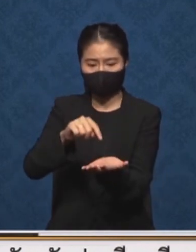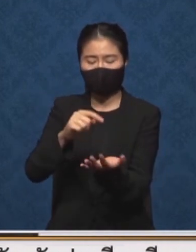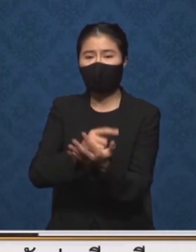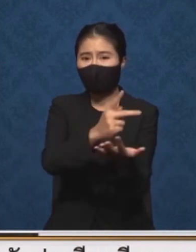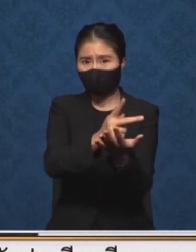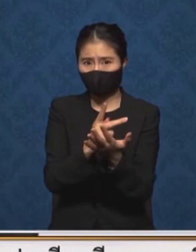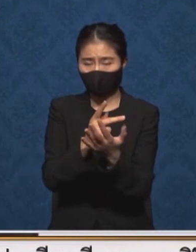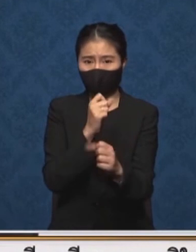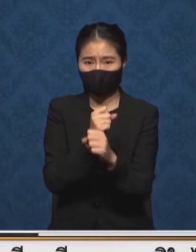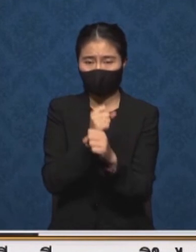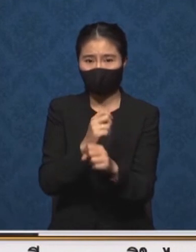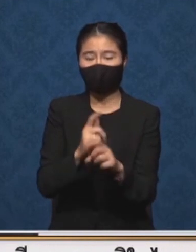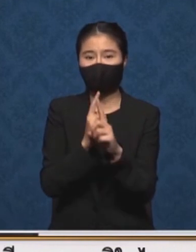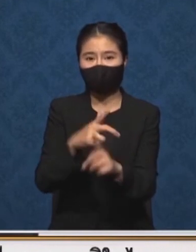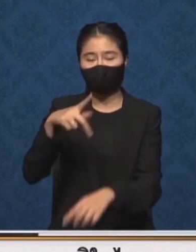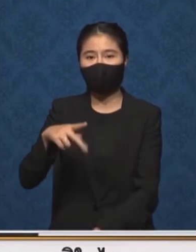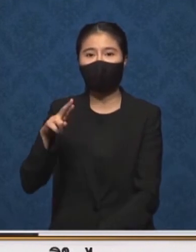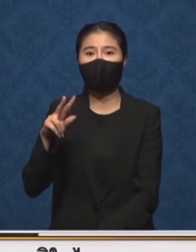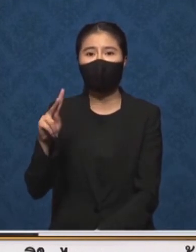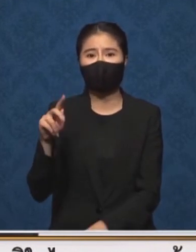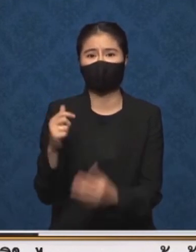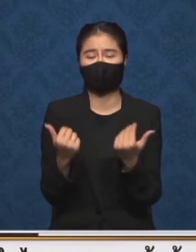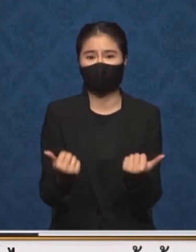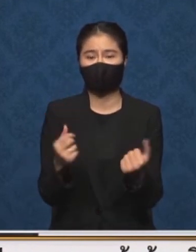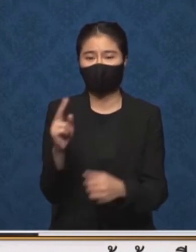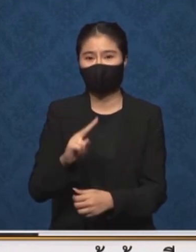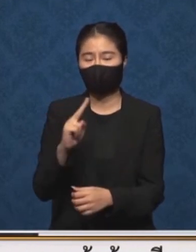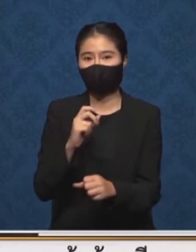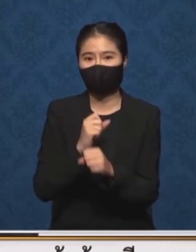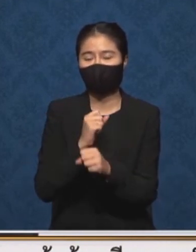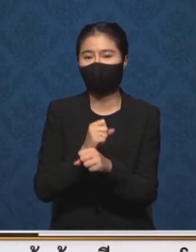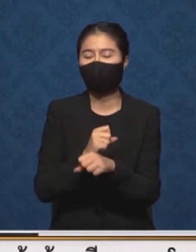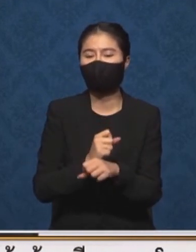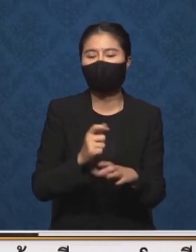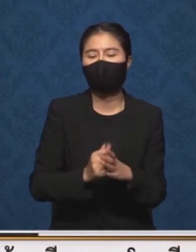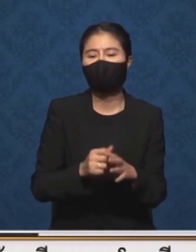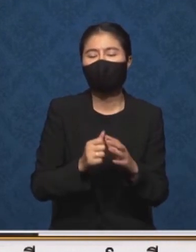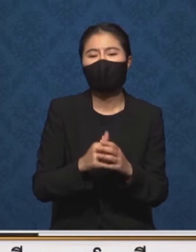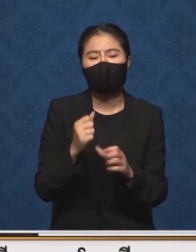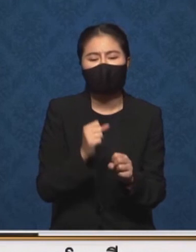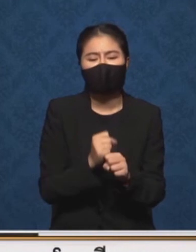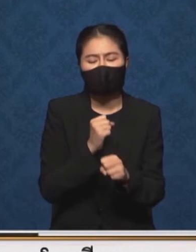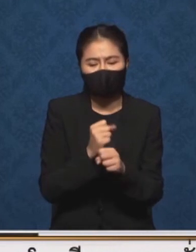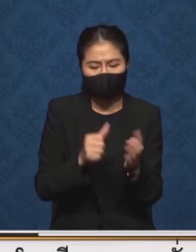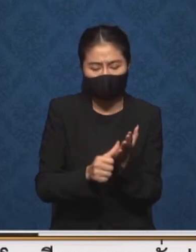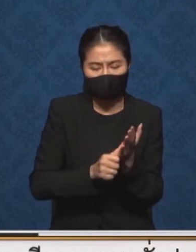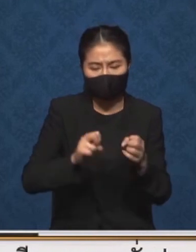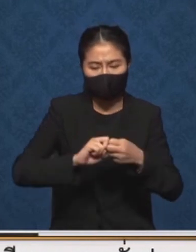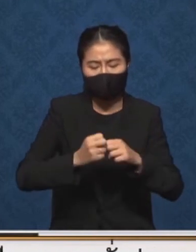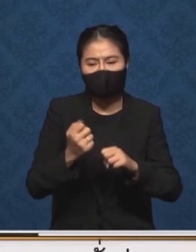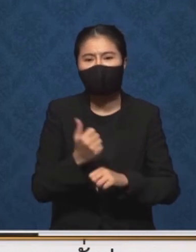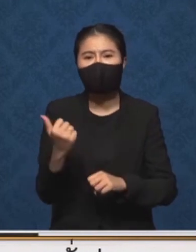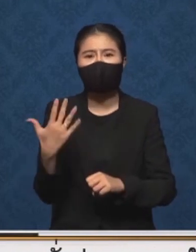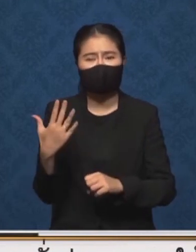เงิน ไปตามพระราชกำหนดนี้จะนำไปใช้เพื่อการอื่น ไม่ได้นอกจากหนึ่ง